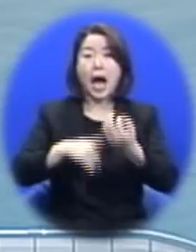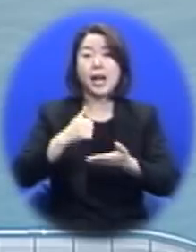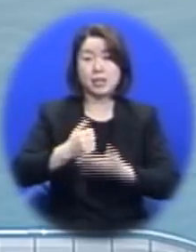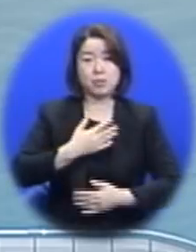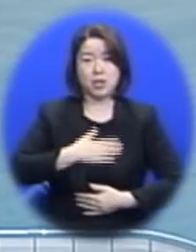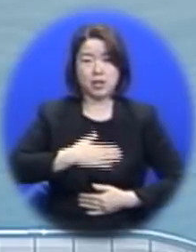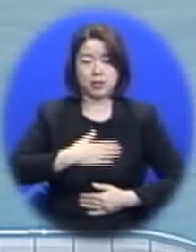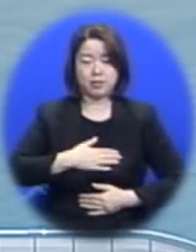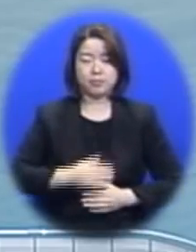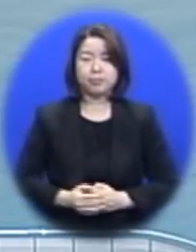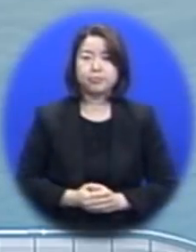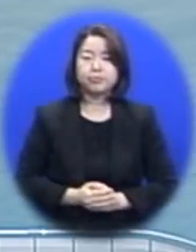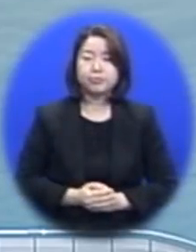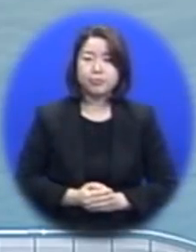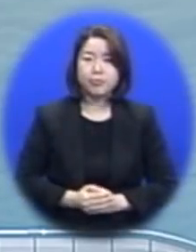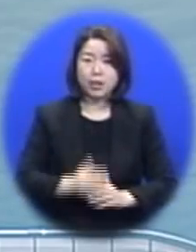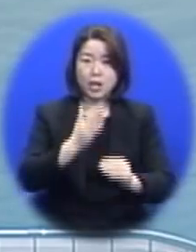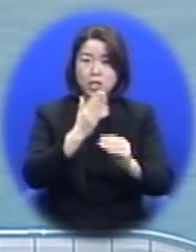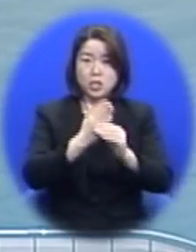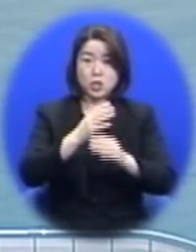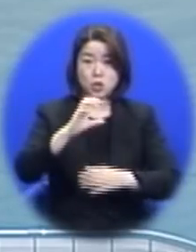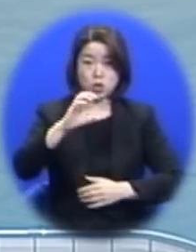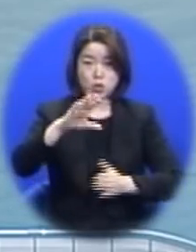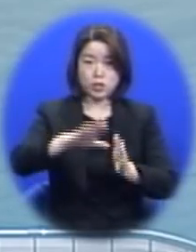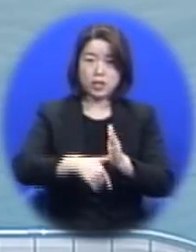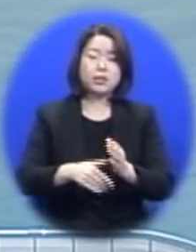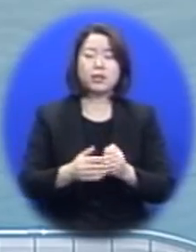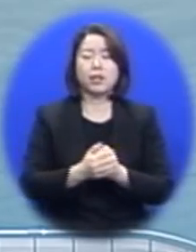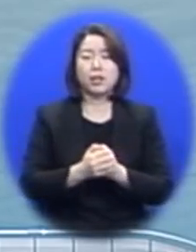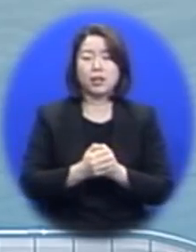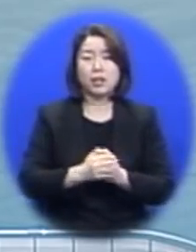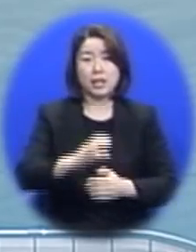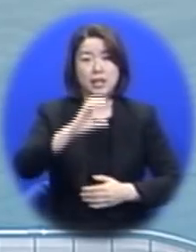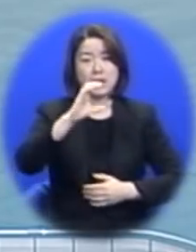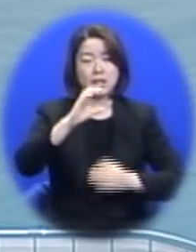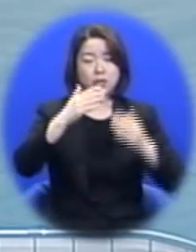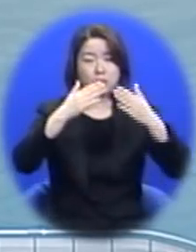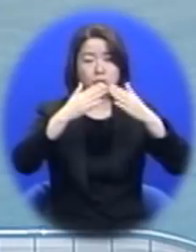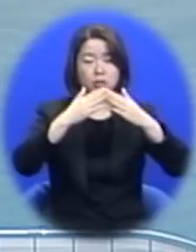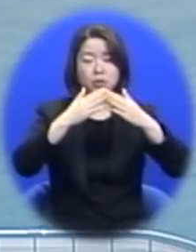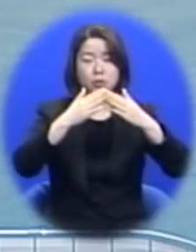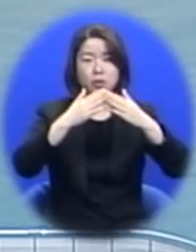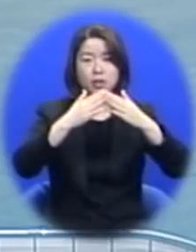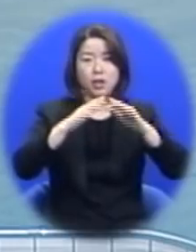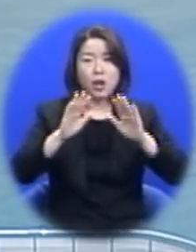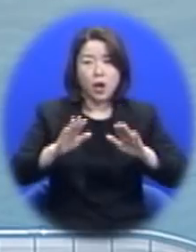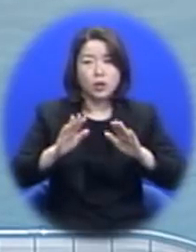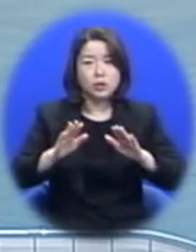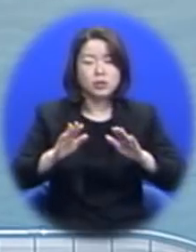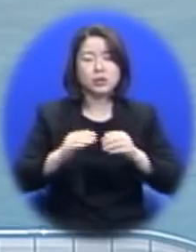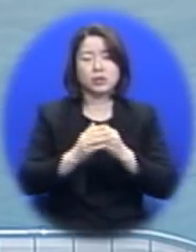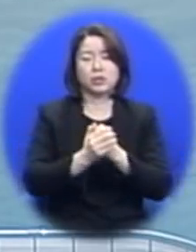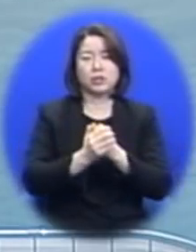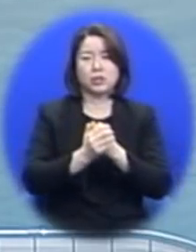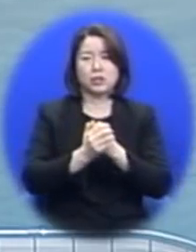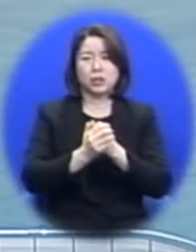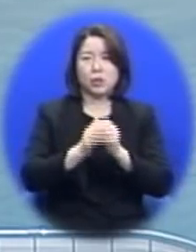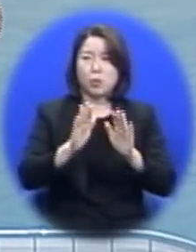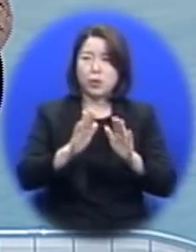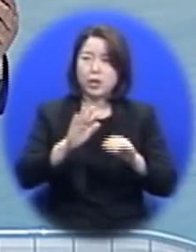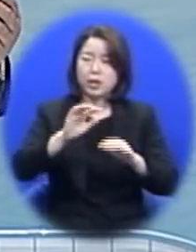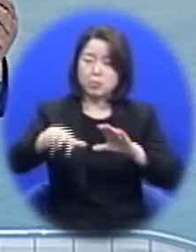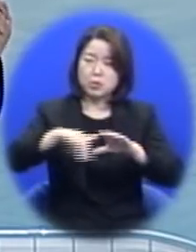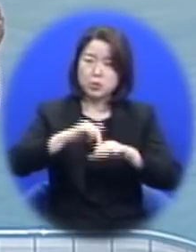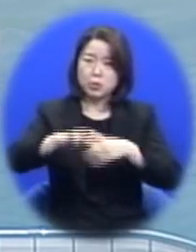중세 가톨릭 교회, 올해가 종교개혁 500주년이 되는 해입니다. 중세 당시의 중세